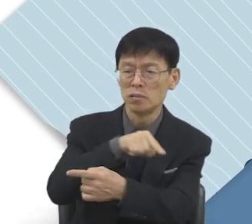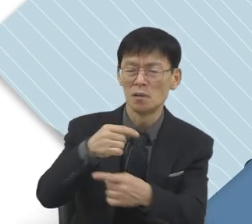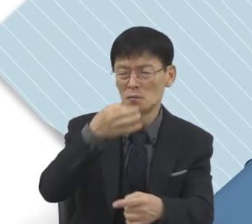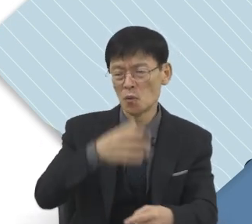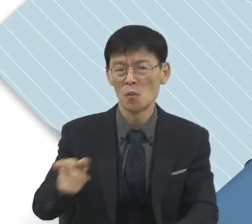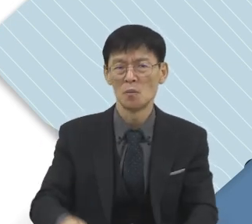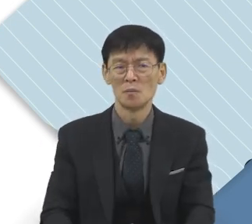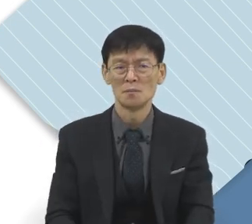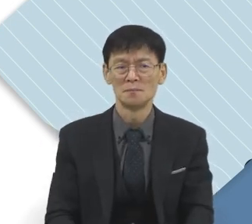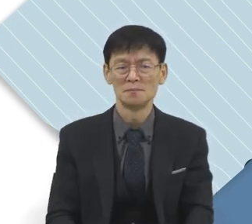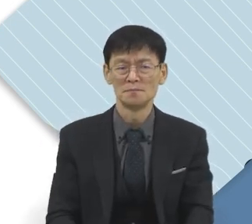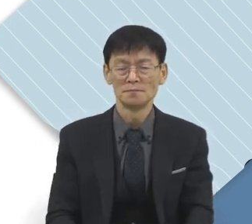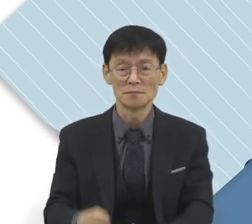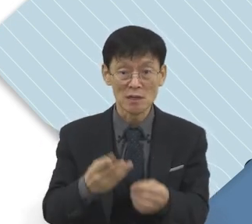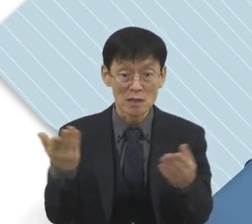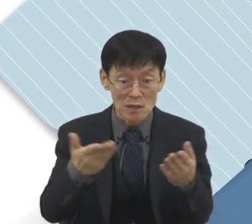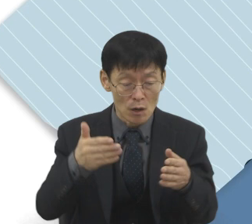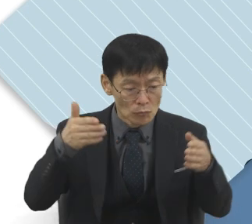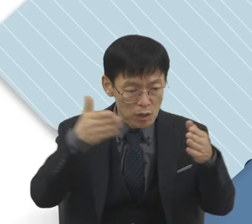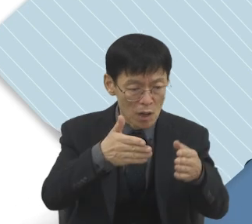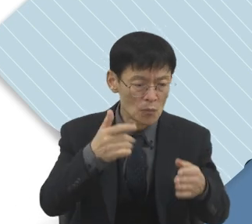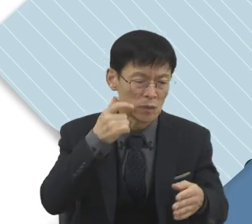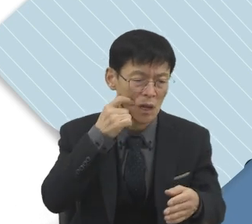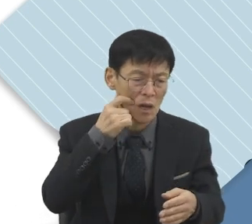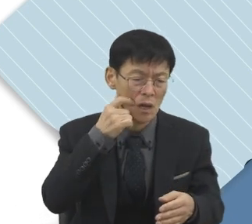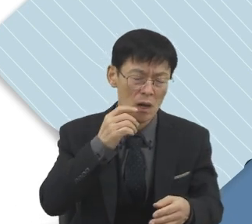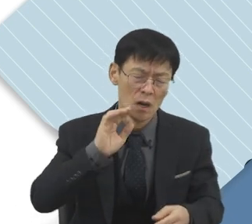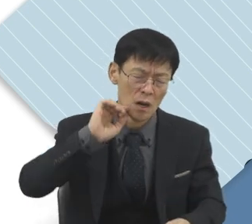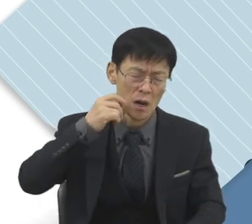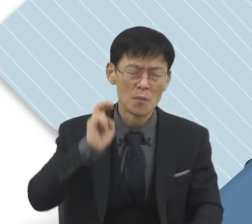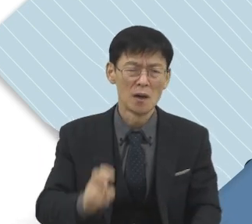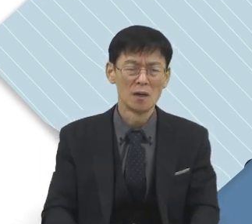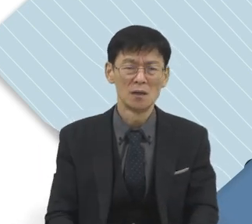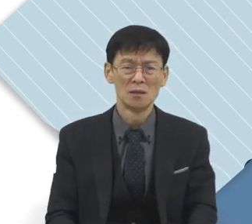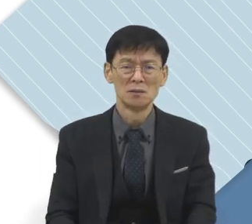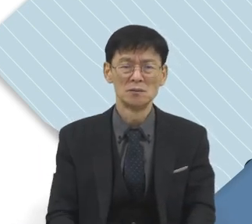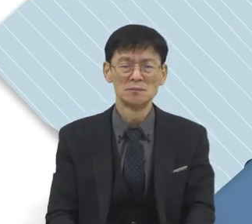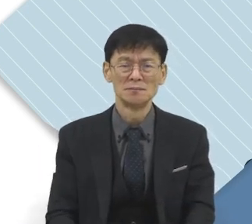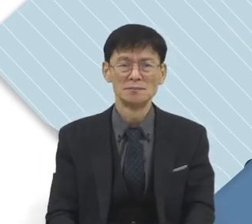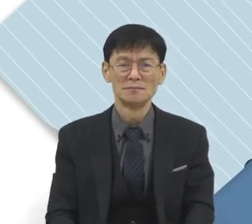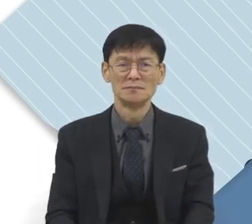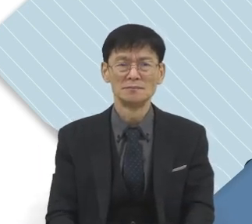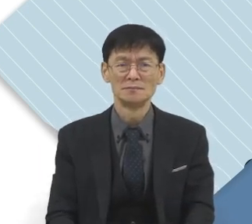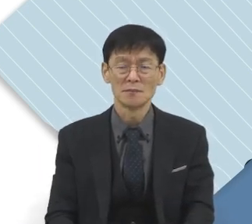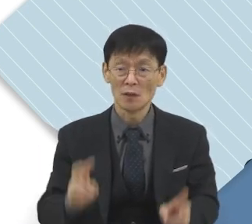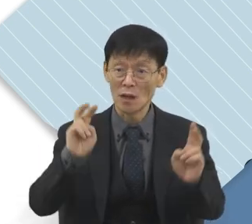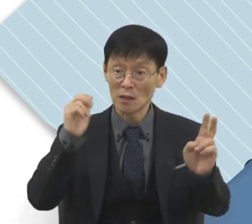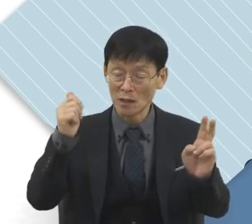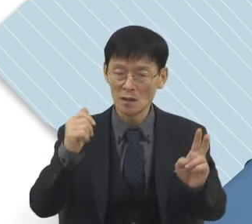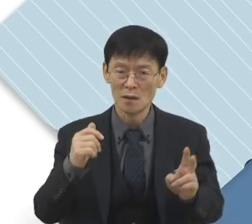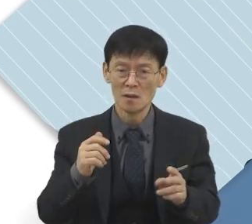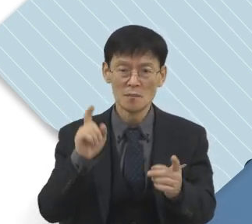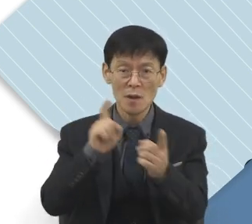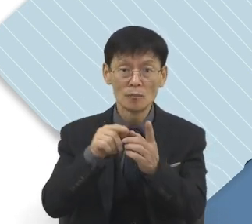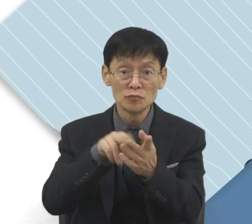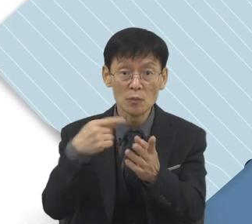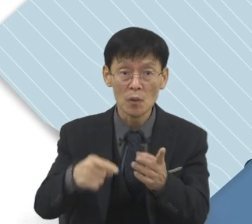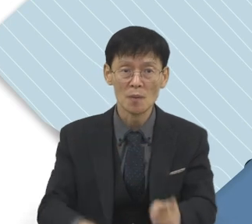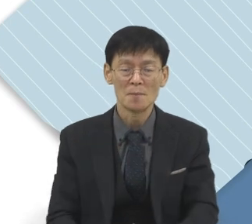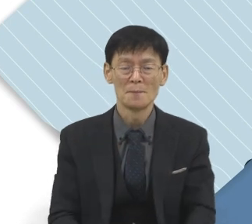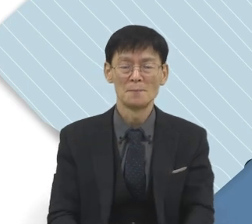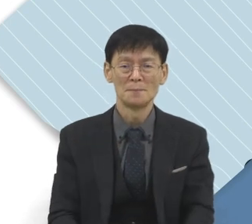생길 수 있습니다. 업무에 집중하는 것이 어려워질 수 있습니다. 사업주가 겪을 수 있는